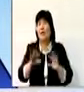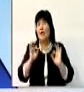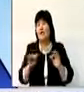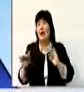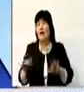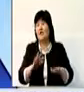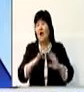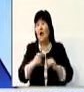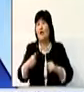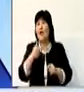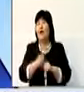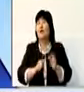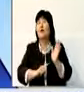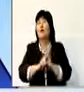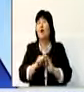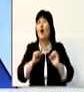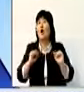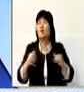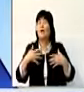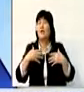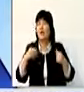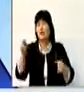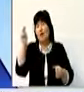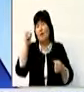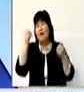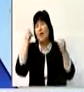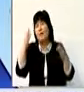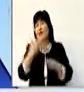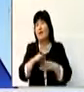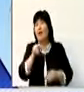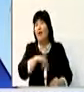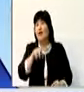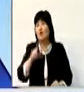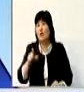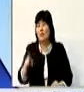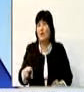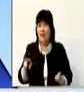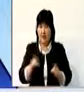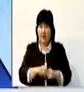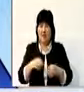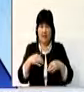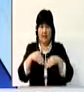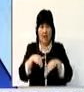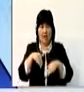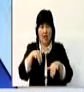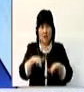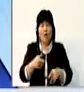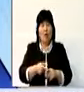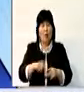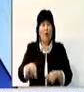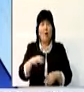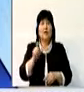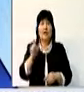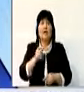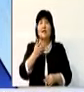шарада аудан әкімдігінен бастап спорт, денсаулық, білім, мәдениет саласының қызметкерлері салтанатты шеруге шықты. Қолдарына қызыл